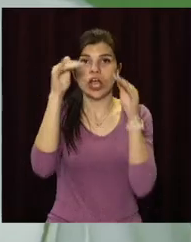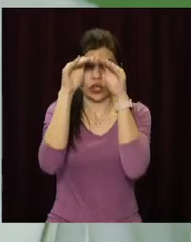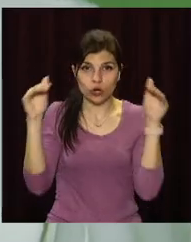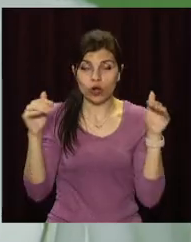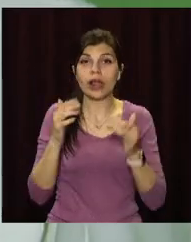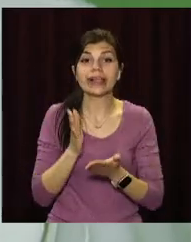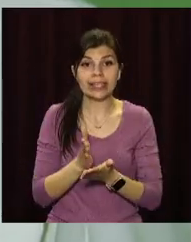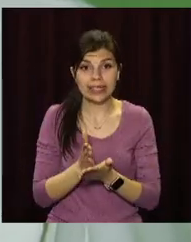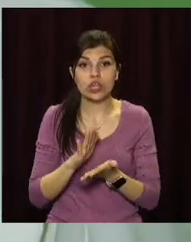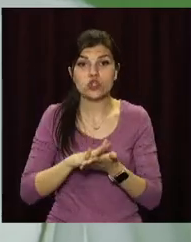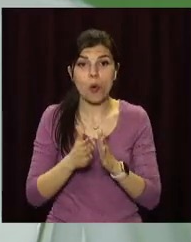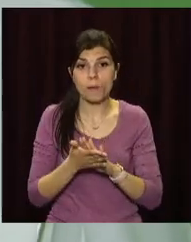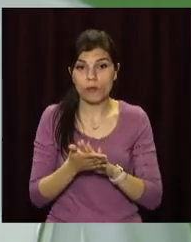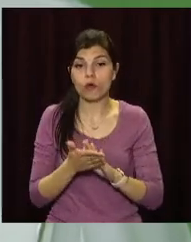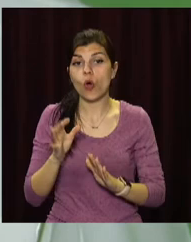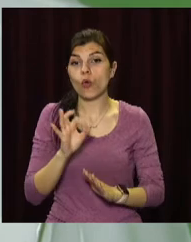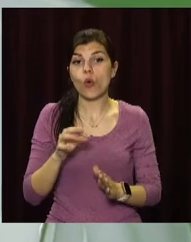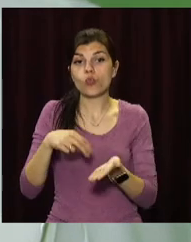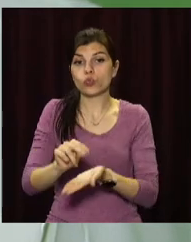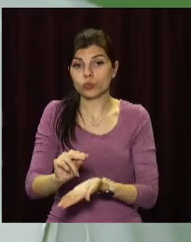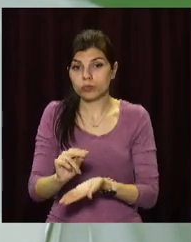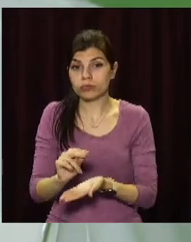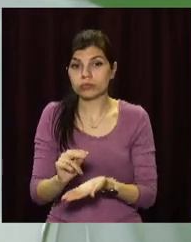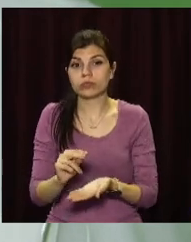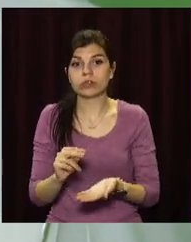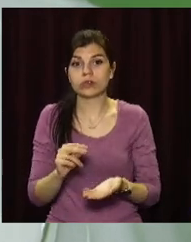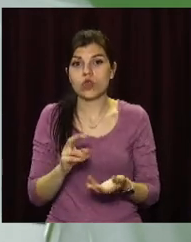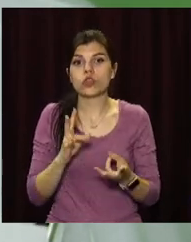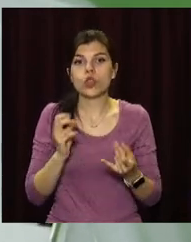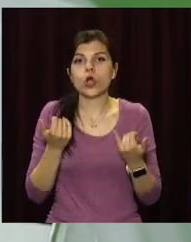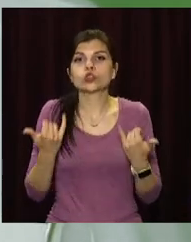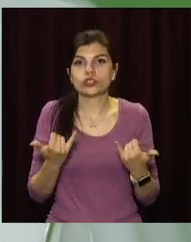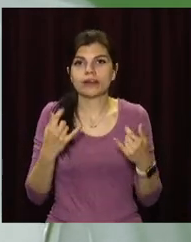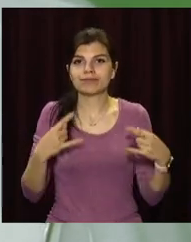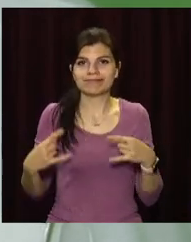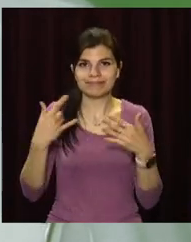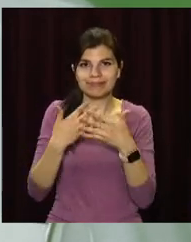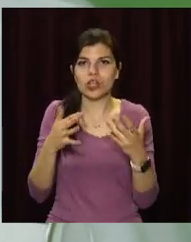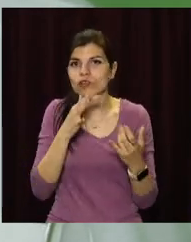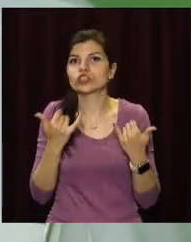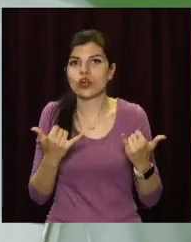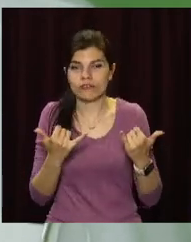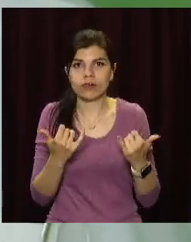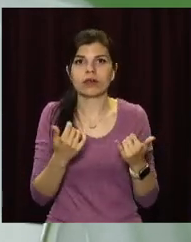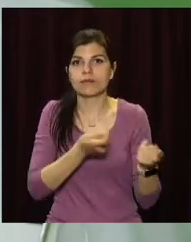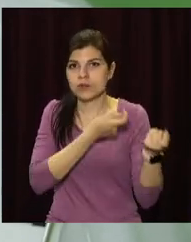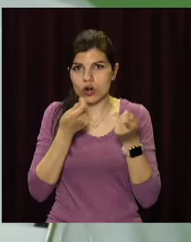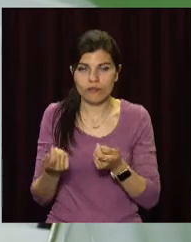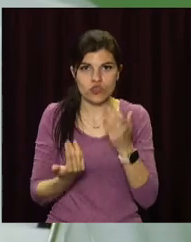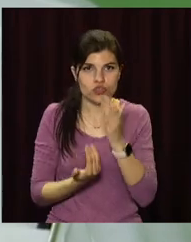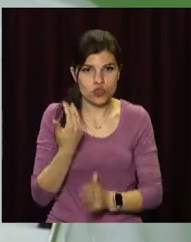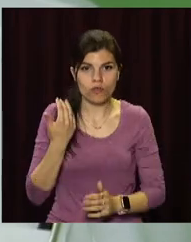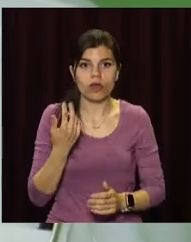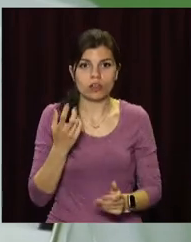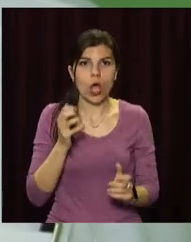Є домовленості про придбання найсучаснішого діагностичного лікувального обладнання для лікарні на